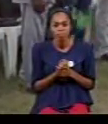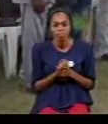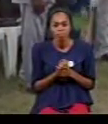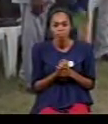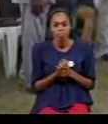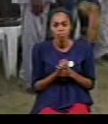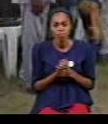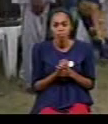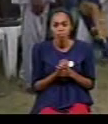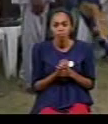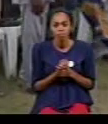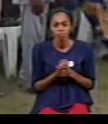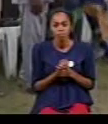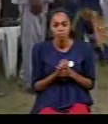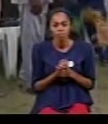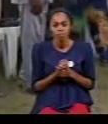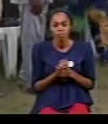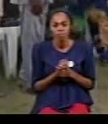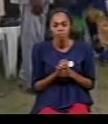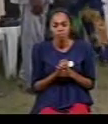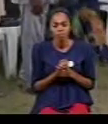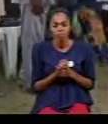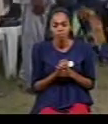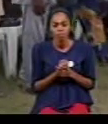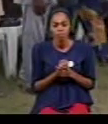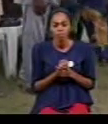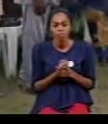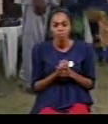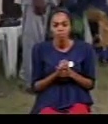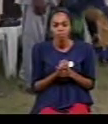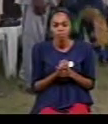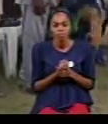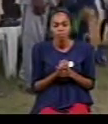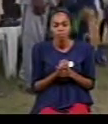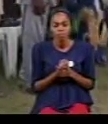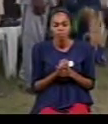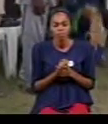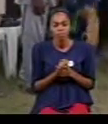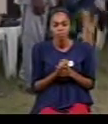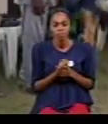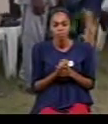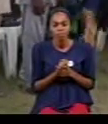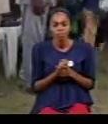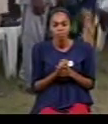ke abe kini ma moyibo